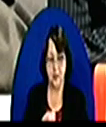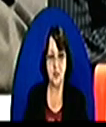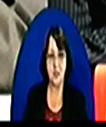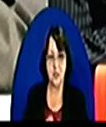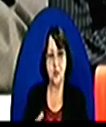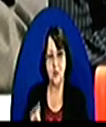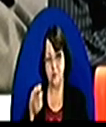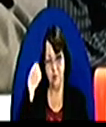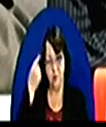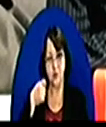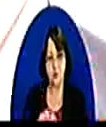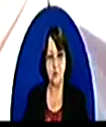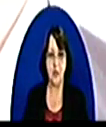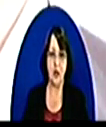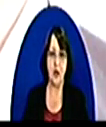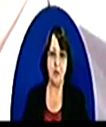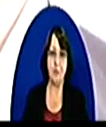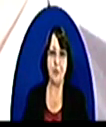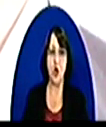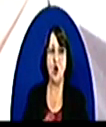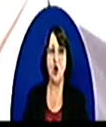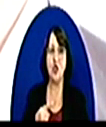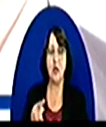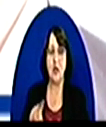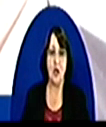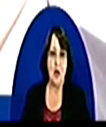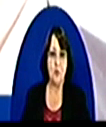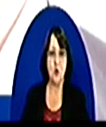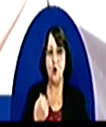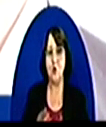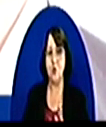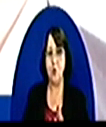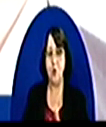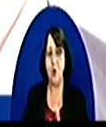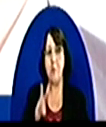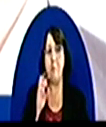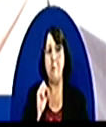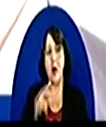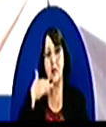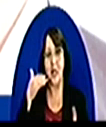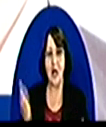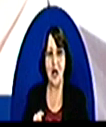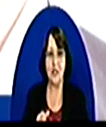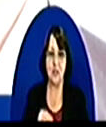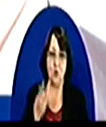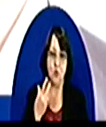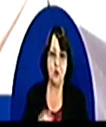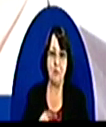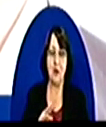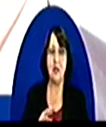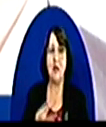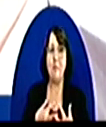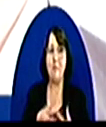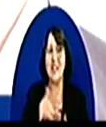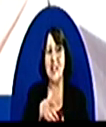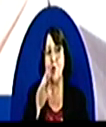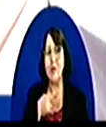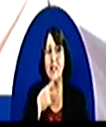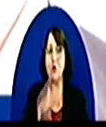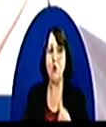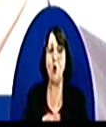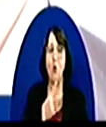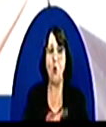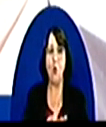гэж ингэж бодож байна. Хөдөөг амьдралын маань гол нь бол мал аж ахуй шүү дээ. Тэгээ н утгаараа бол мал амьтны эрүүл мэндийн тухай хууль гэсэн том хуулийг